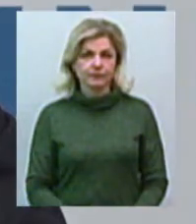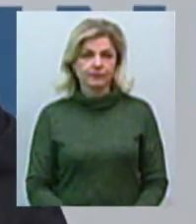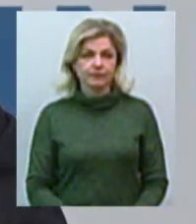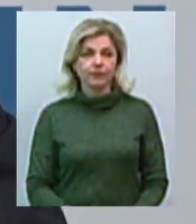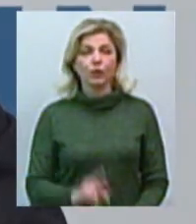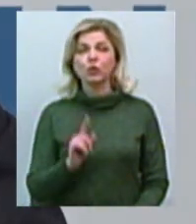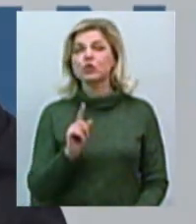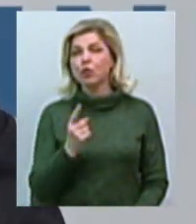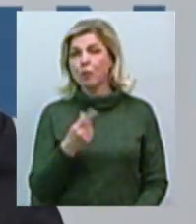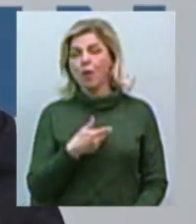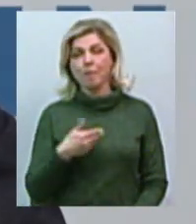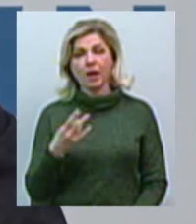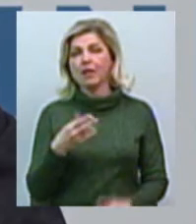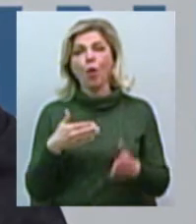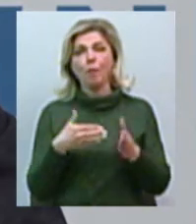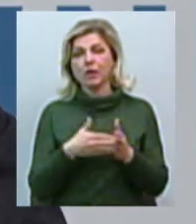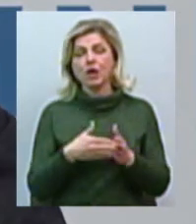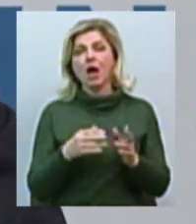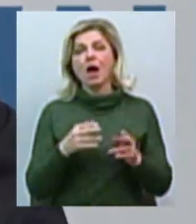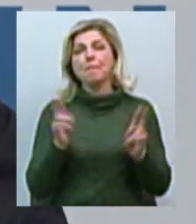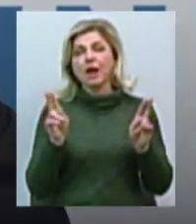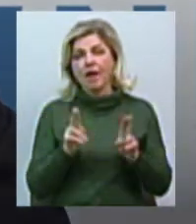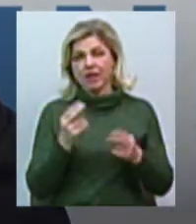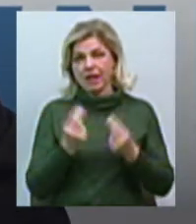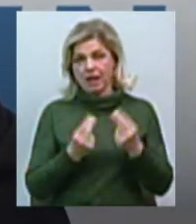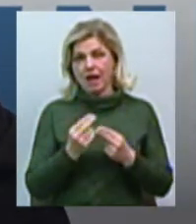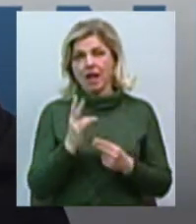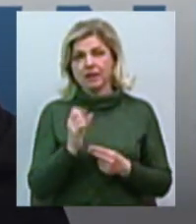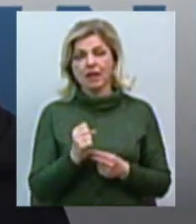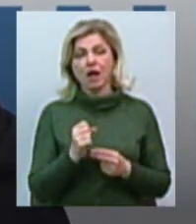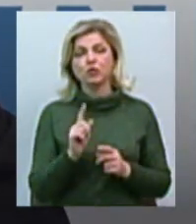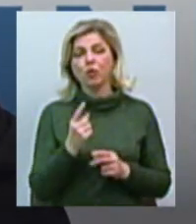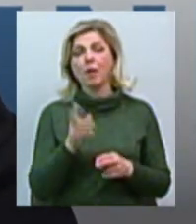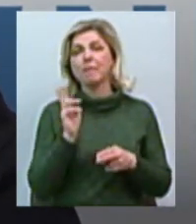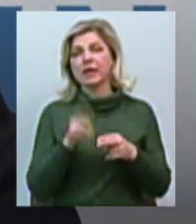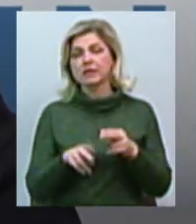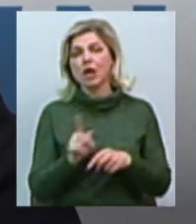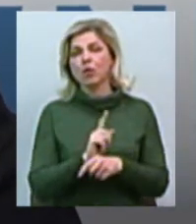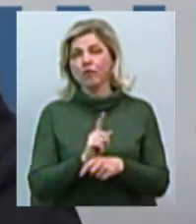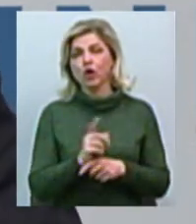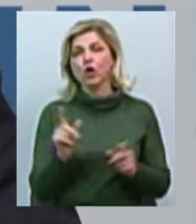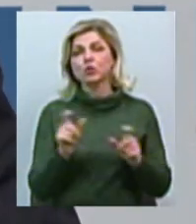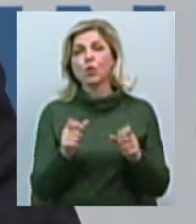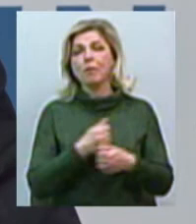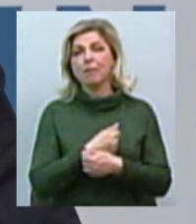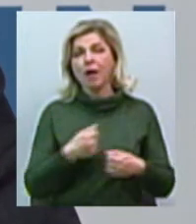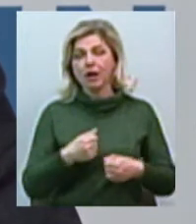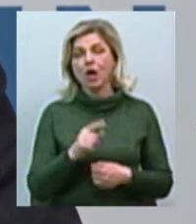Чому ми не обмежуємо правила гри, ціни, наприклад, чому ми перестали регулювати в супермаркетах? Тому